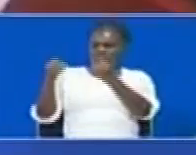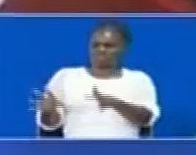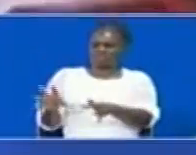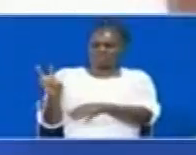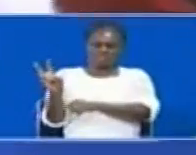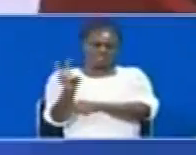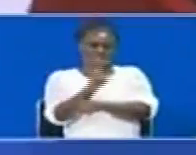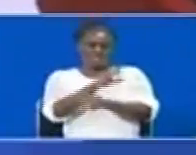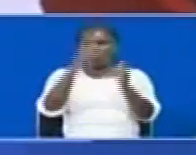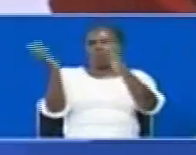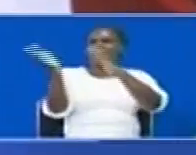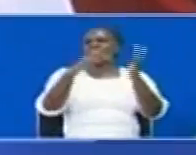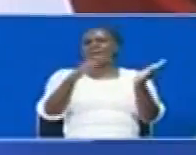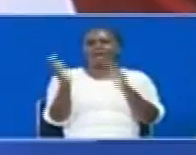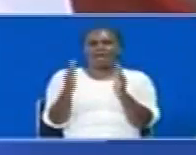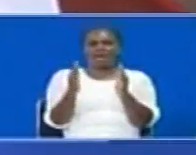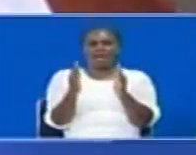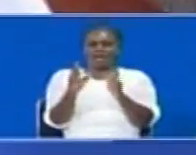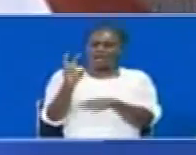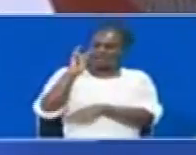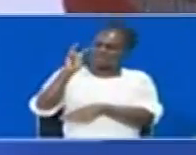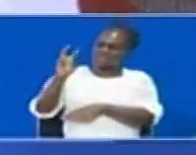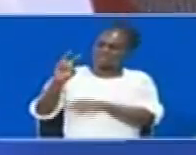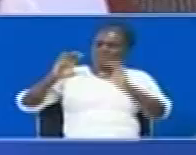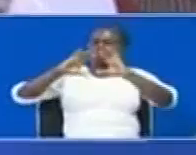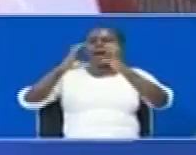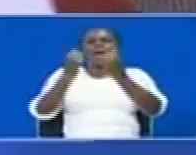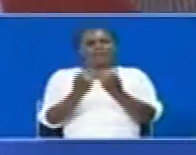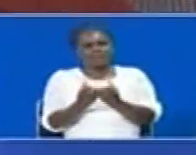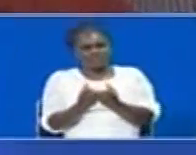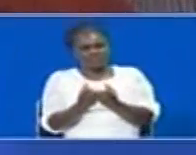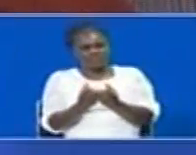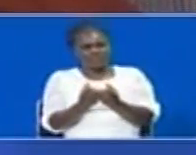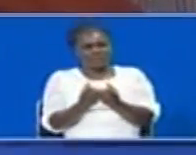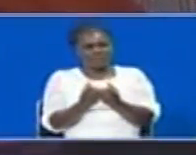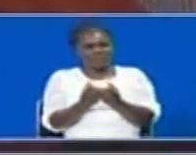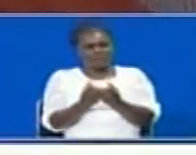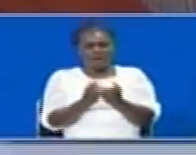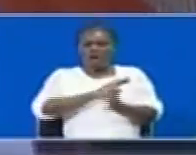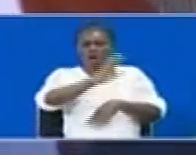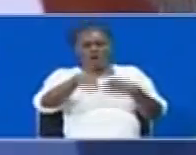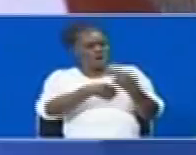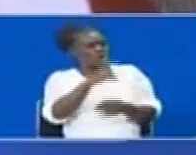ameangalia anga na ulimwengu, pepo zote,